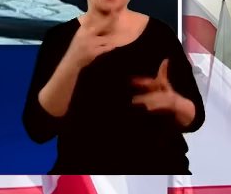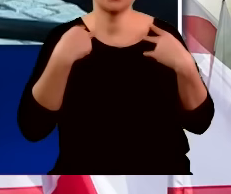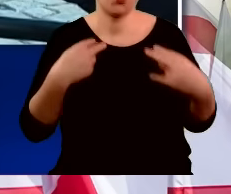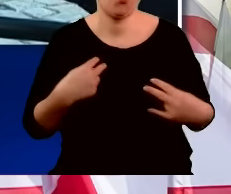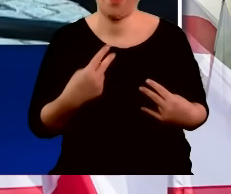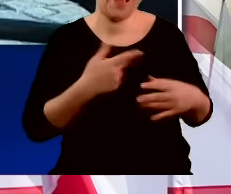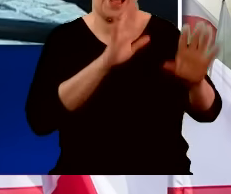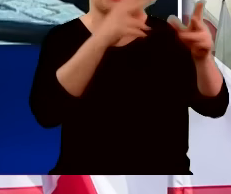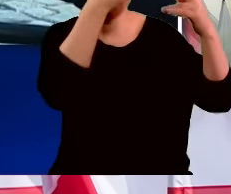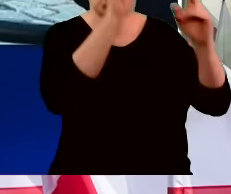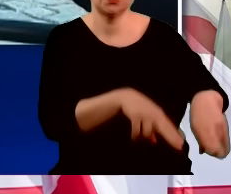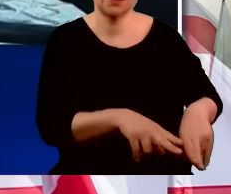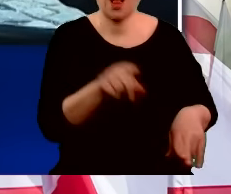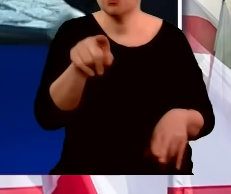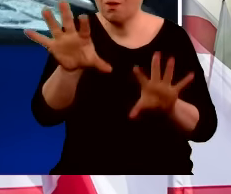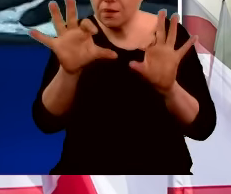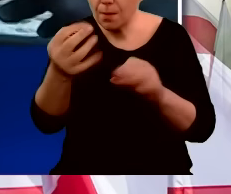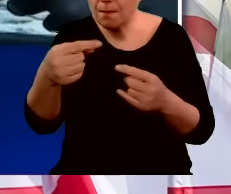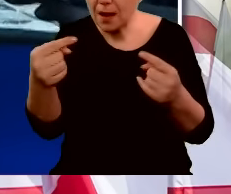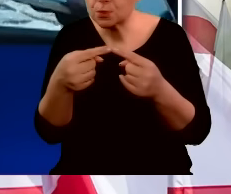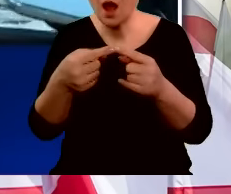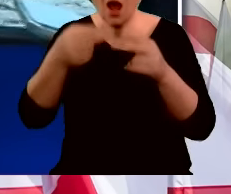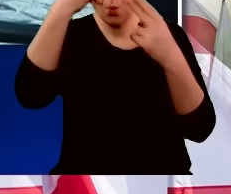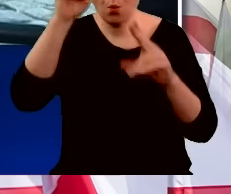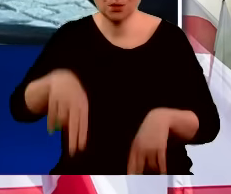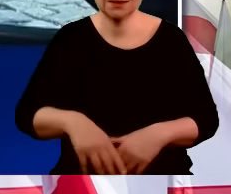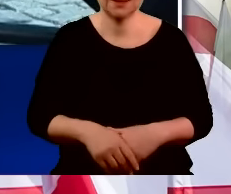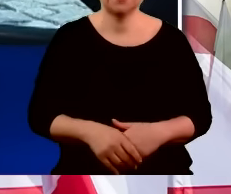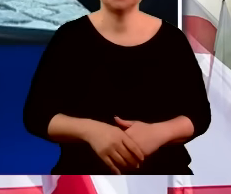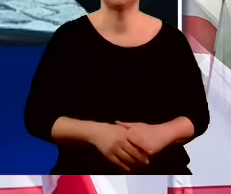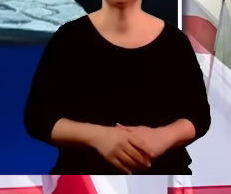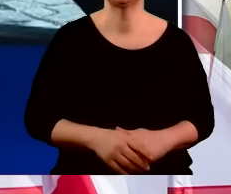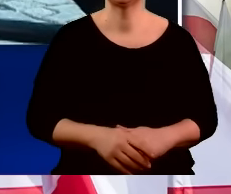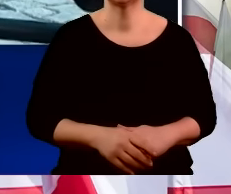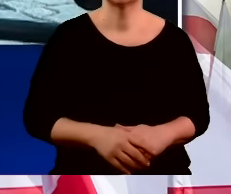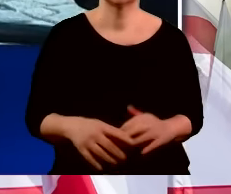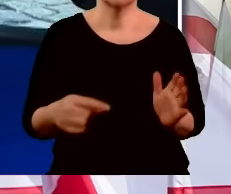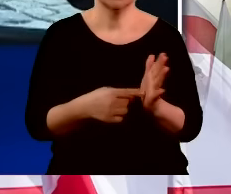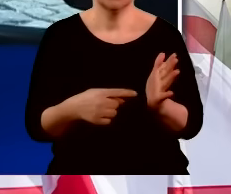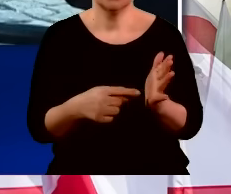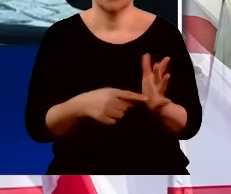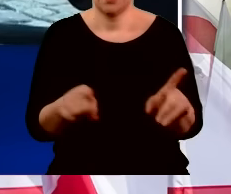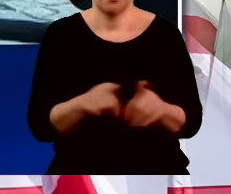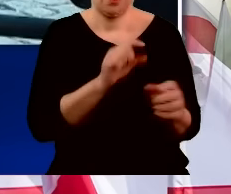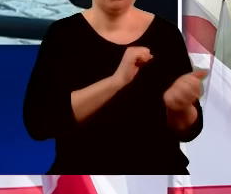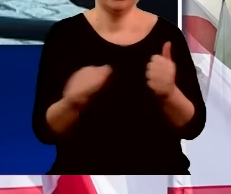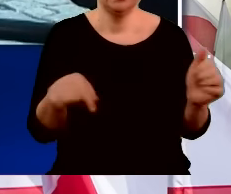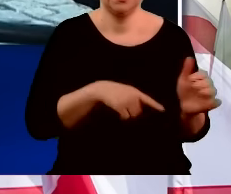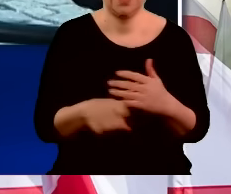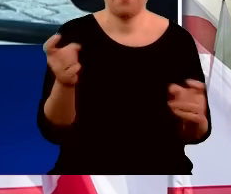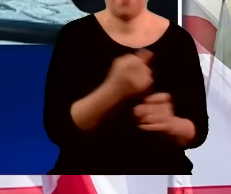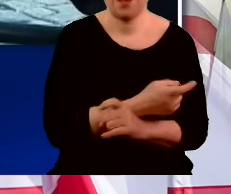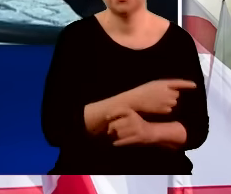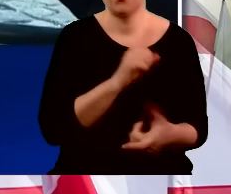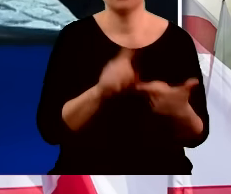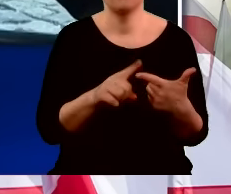uznamy, a to sobie uznamy, bo tak nam pasuje i tak nam jest wygodnie. To jest zresztą bardzo destrukcyjne dla państwa. Po drugie, dlaczego tutaj